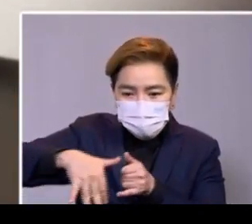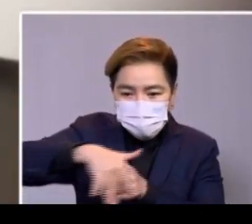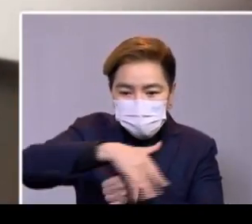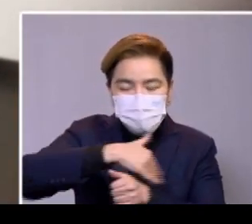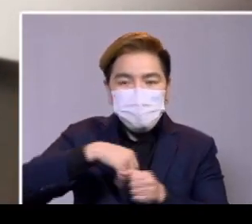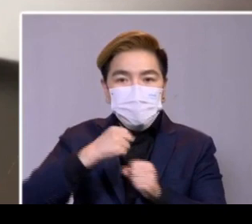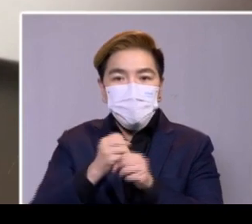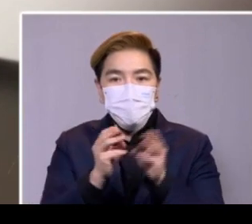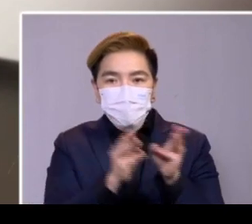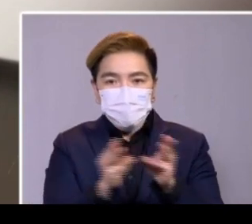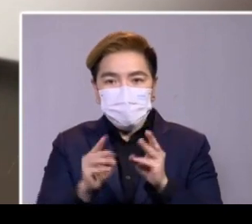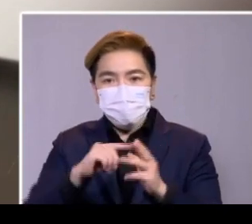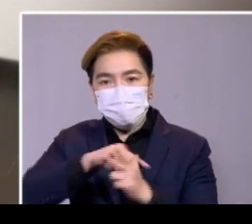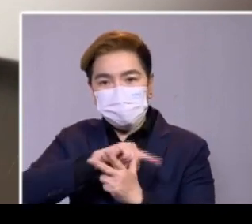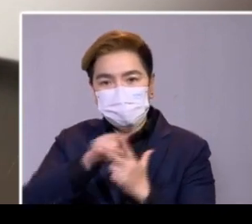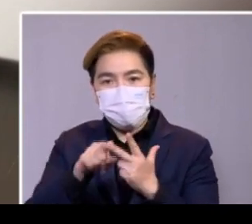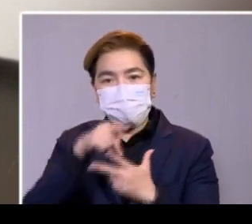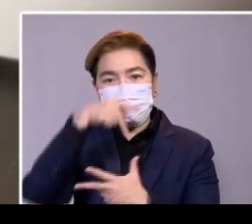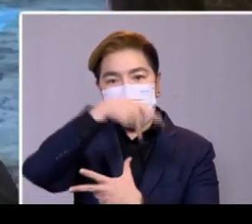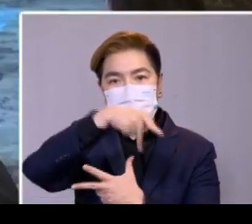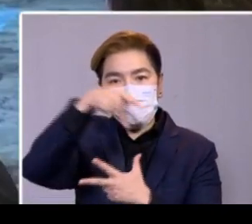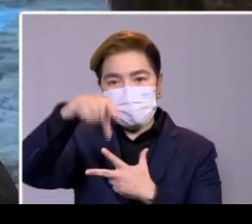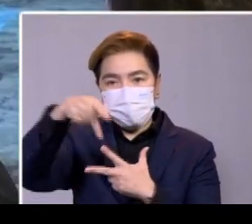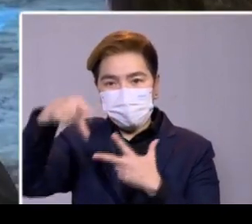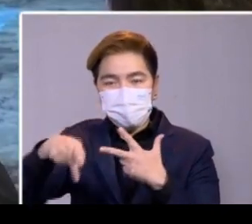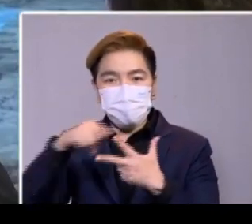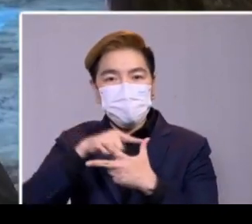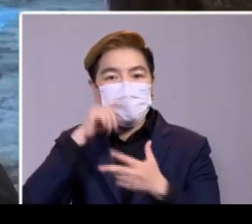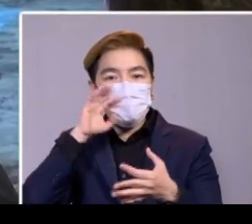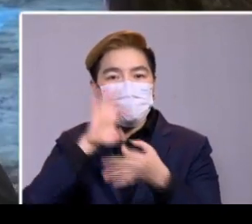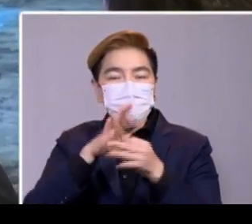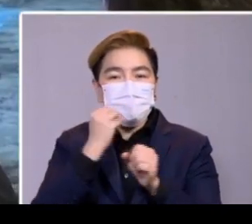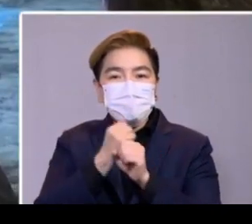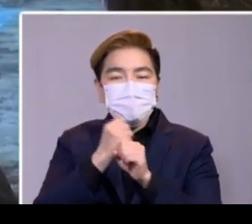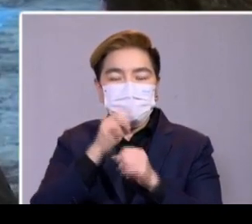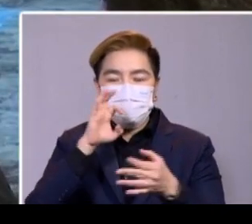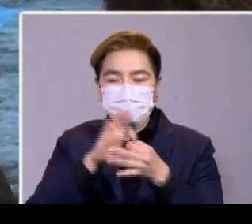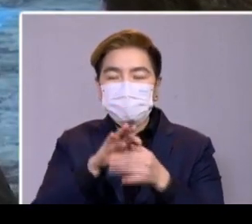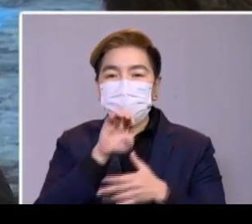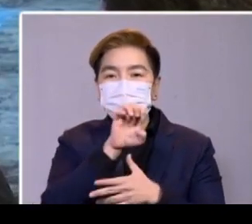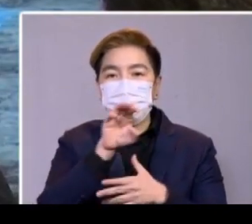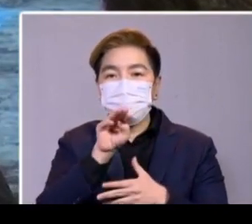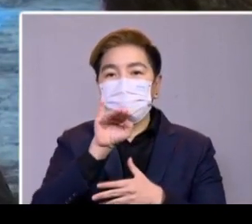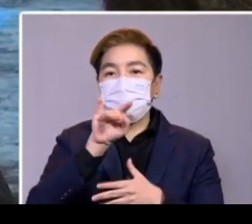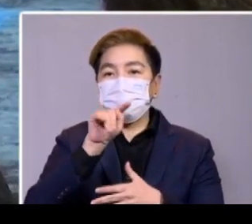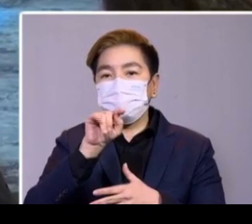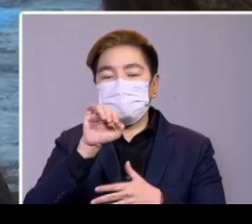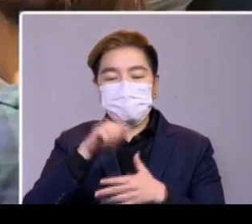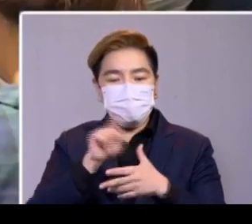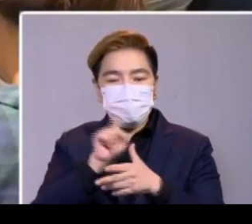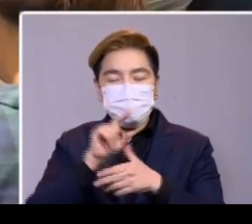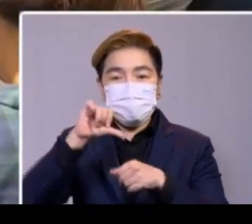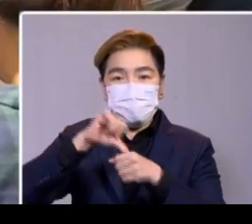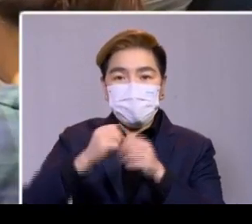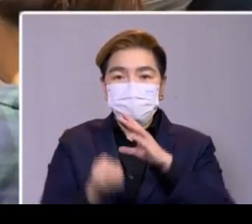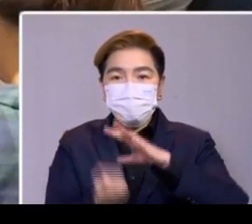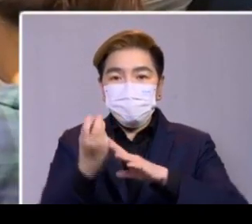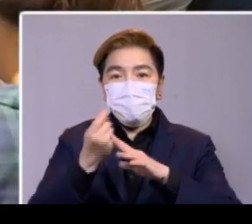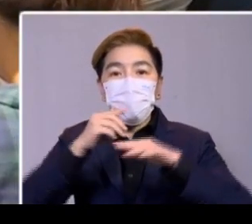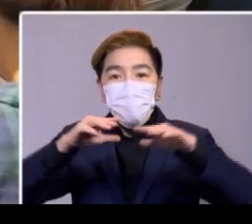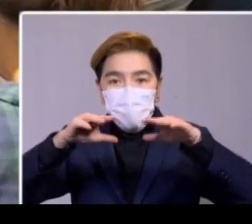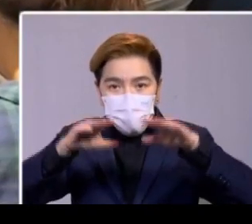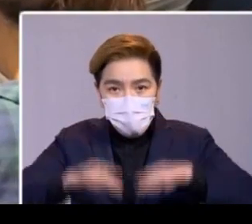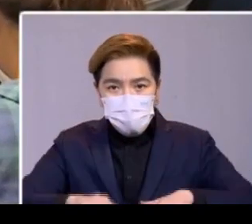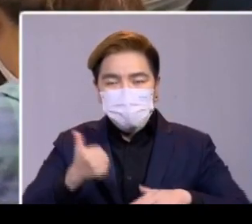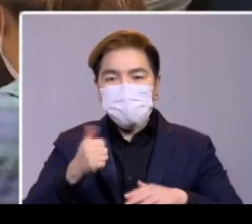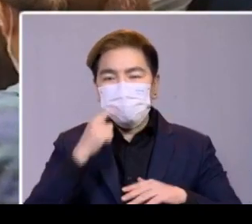ใน3แนวทางหลัก3 P ได้แก่ Pursuit of Lower Emissions การลดการปล่อยก๊าซเรือนกระจกในกระบวน